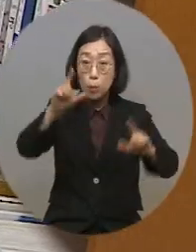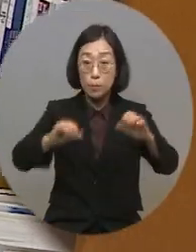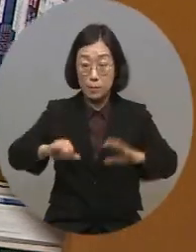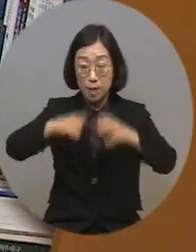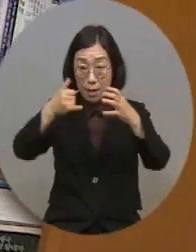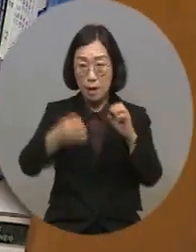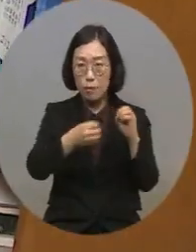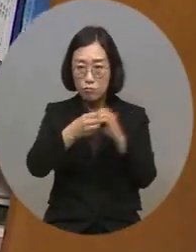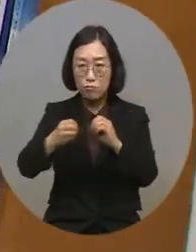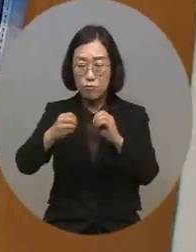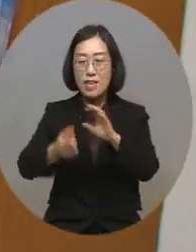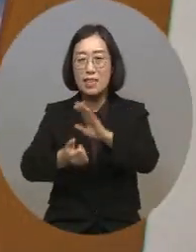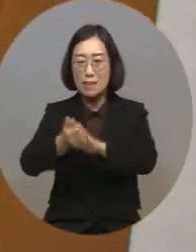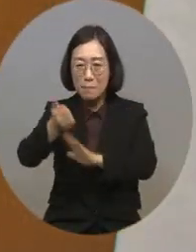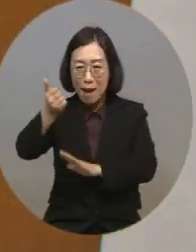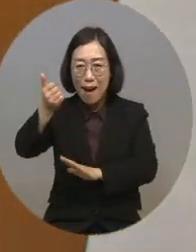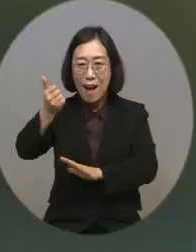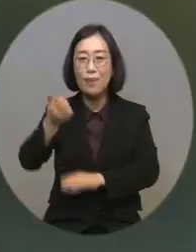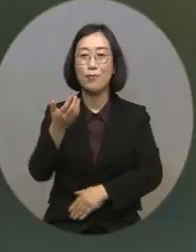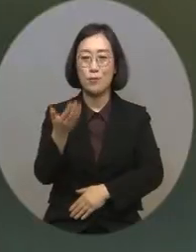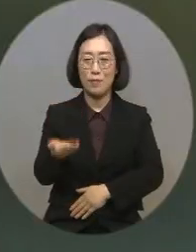세상을 희망으로 물들입니다.